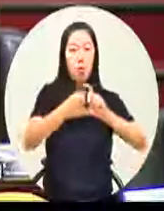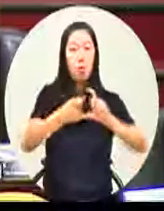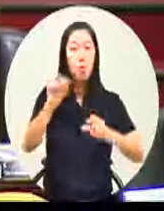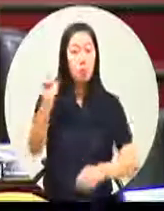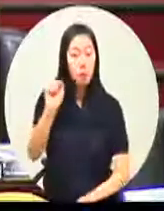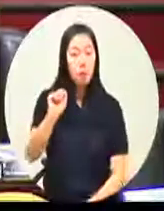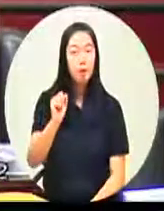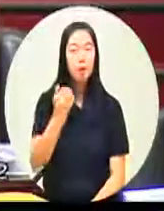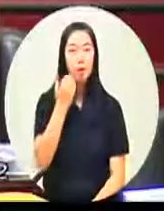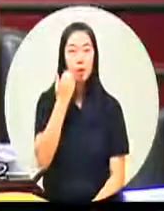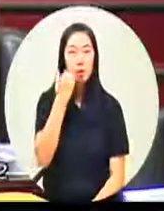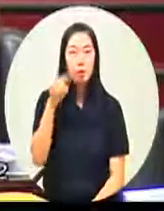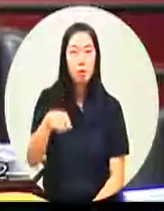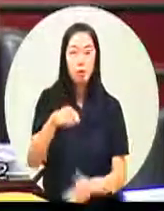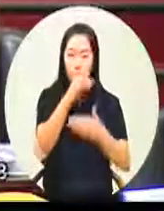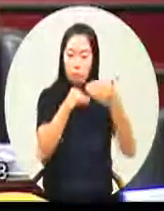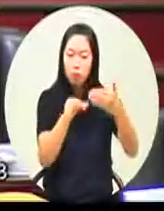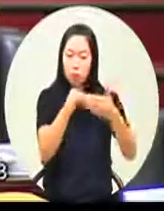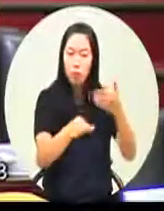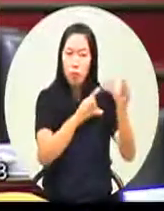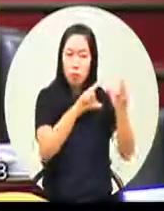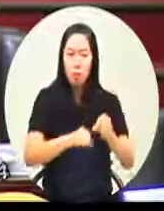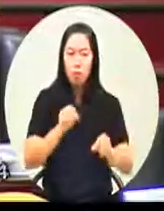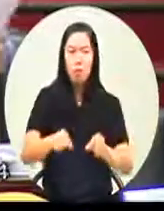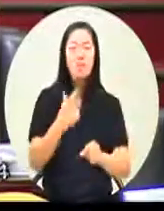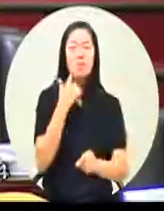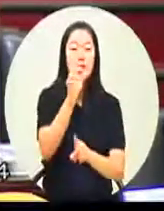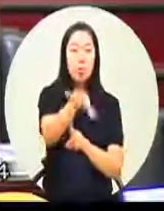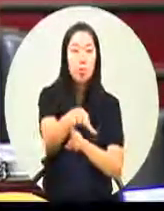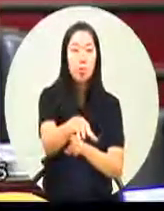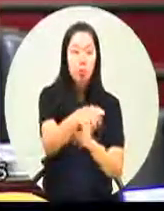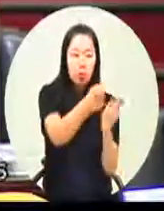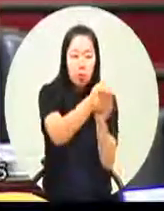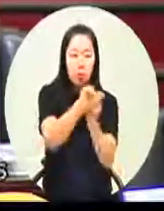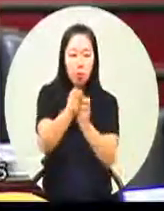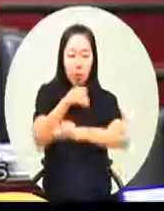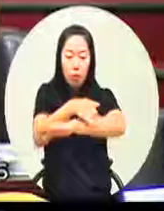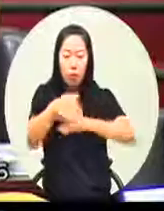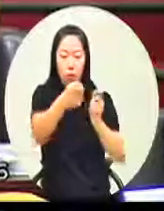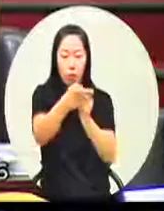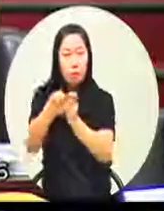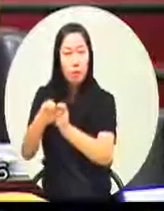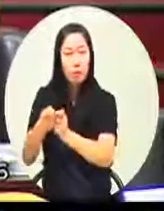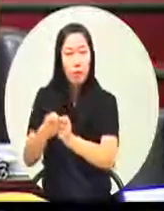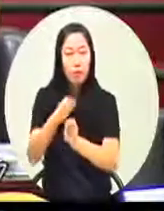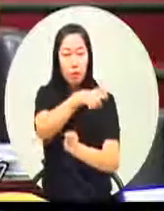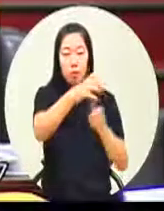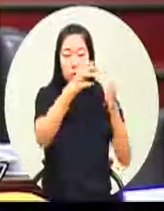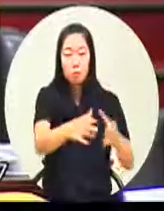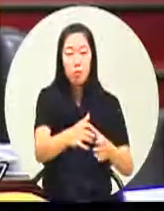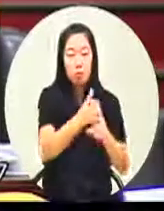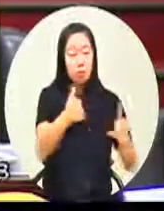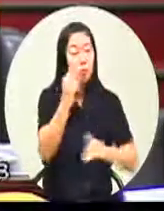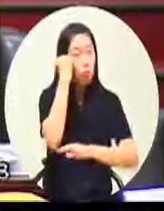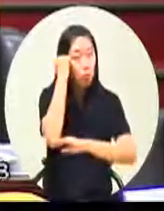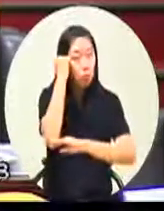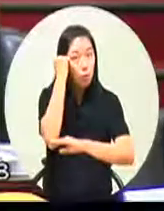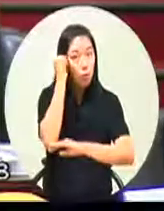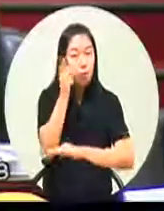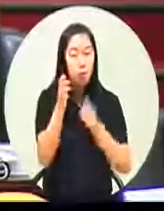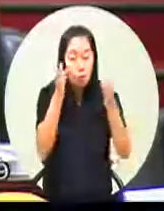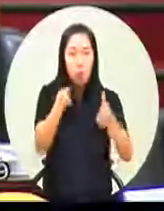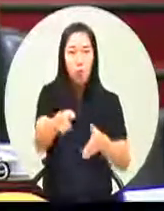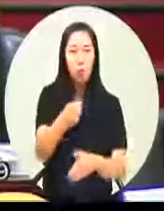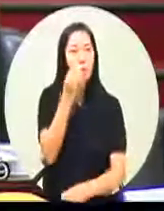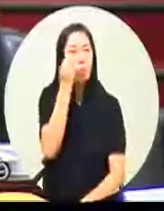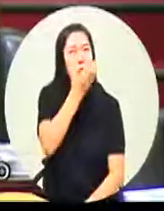果说以目前这样一个条件的话，在美浓的边缘地带，只有在那个地方设民宿的话，对整个观